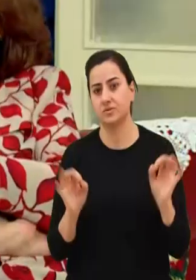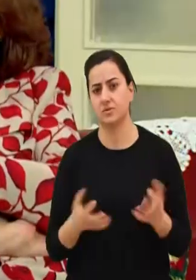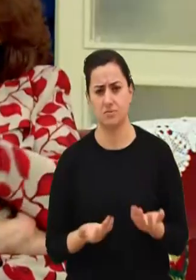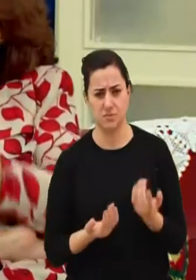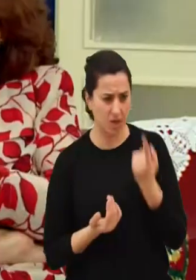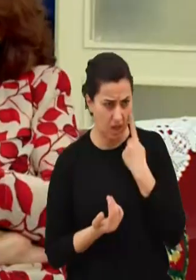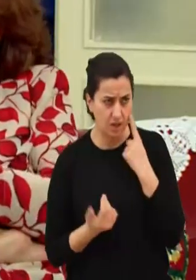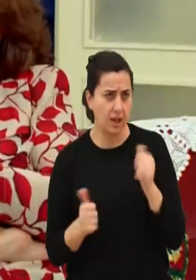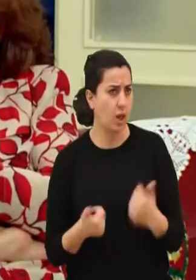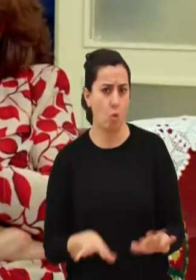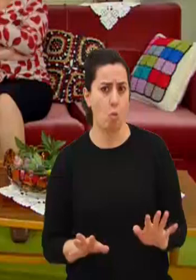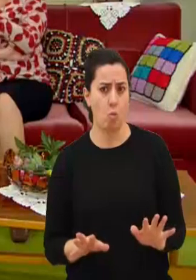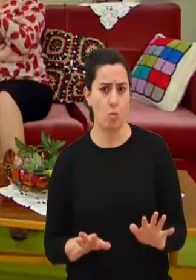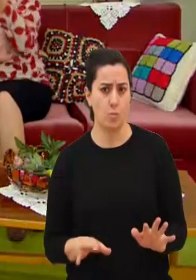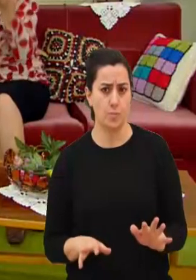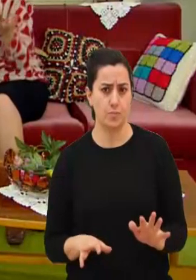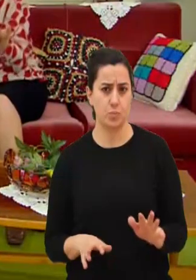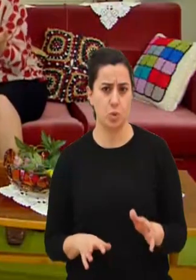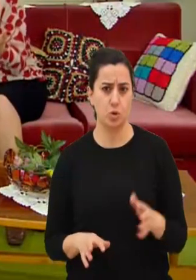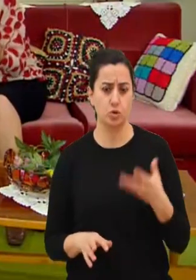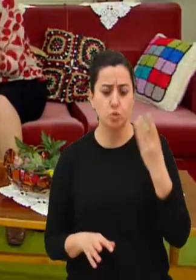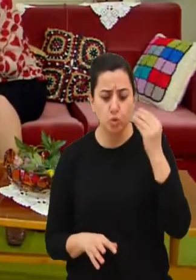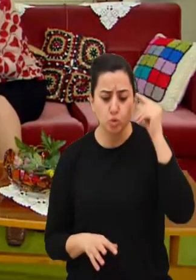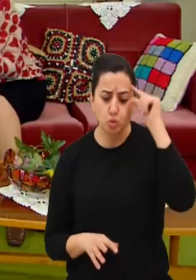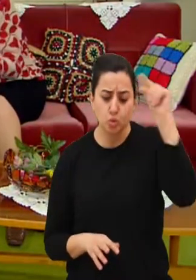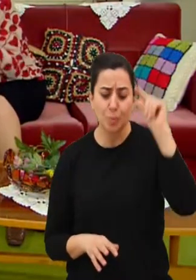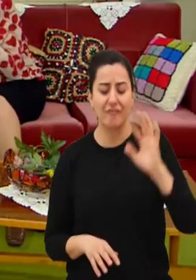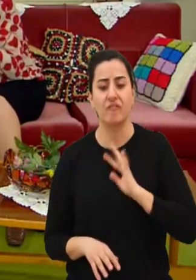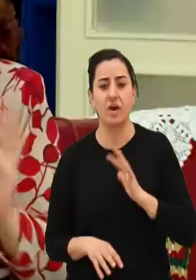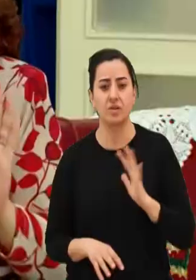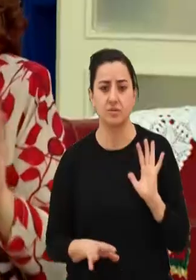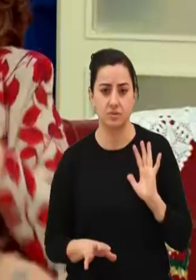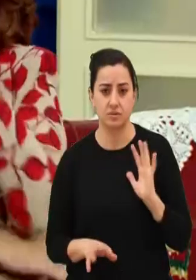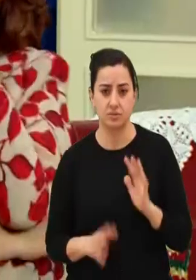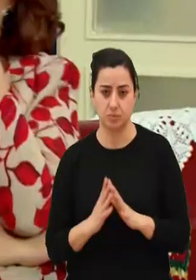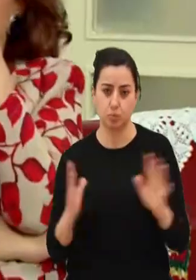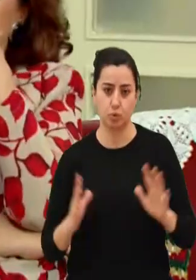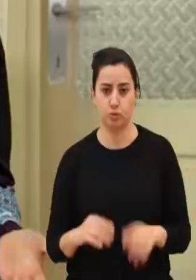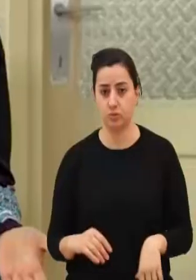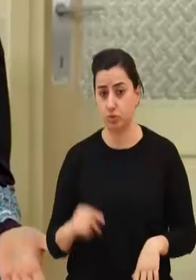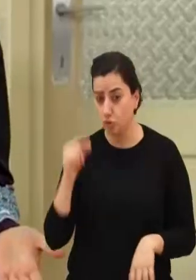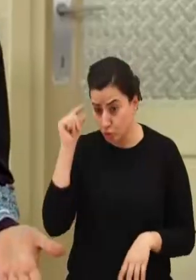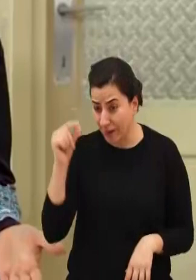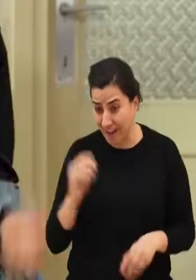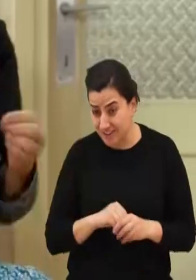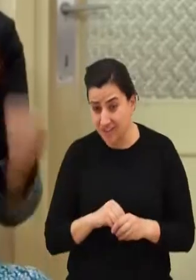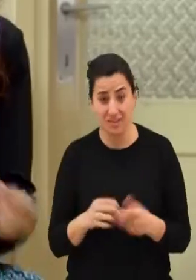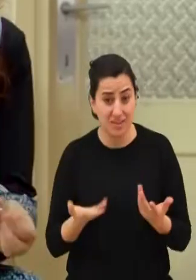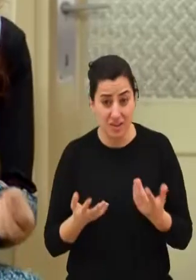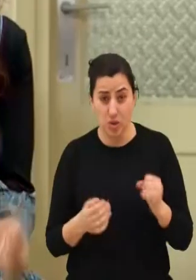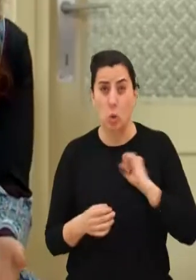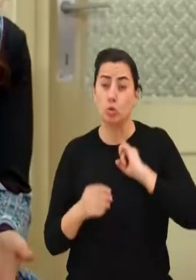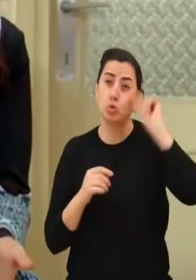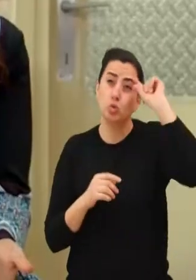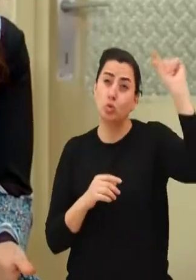Ay delil gerekli mi canım? Korkunç şüpheler var Nazlıcığım, korkunç. Evet. Korkunç şüpheler. Evet. Ya korkunç